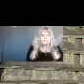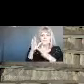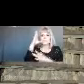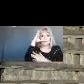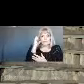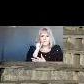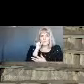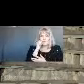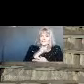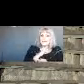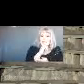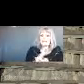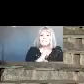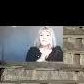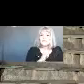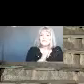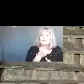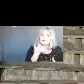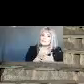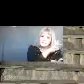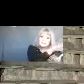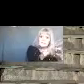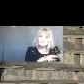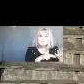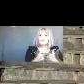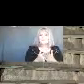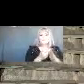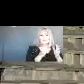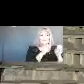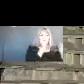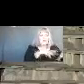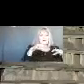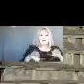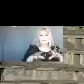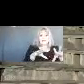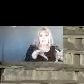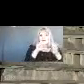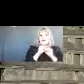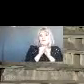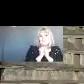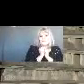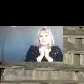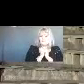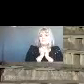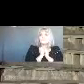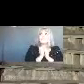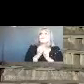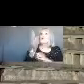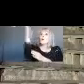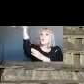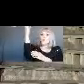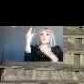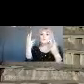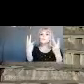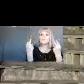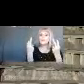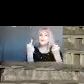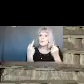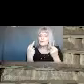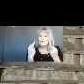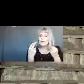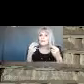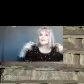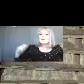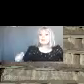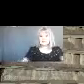glo. Sek en jy, dis die story wat ons in Handelinge gaan kry, God se nuwe tempel. So is 'n klomp